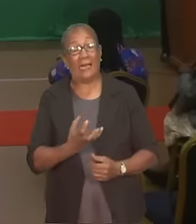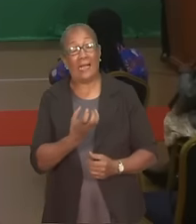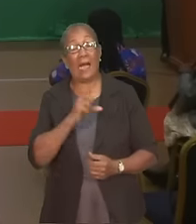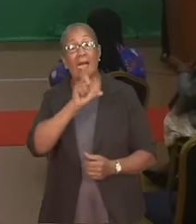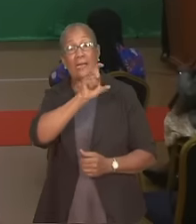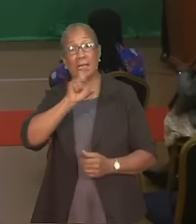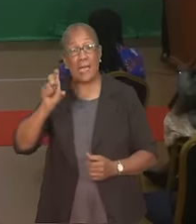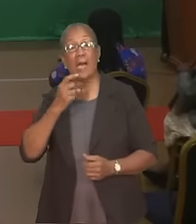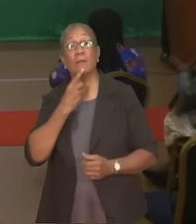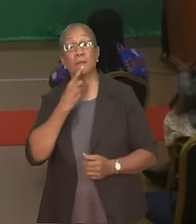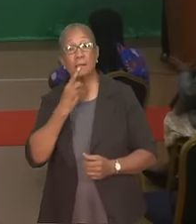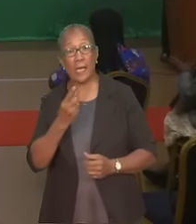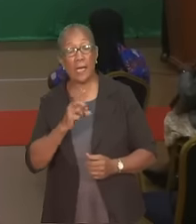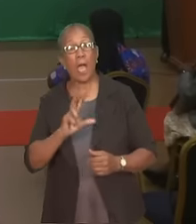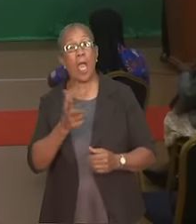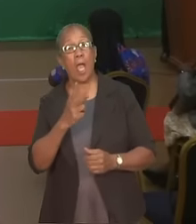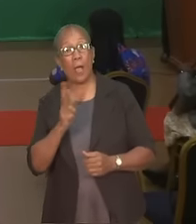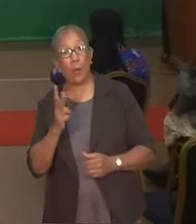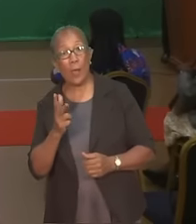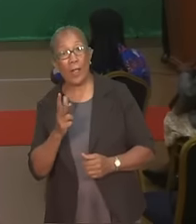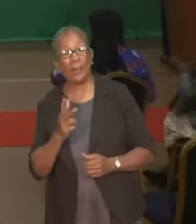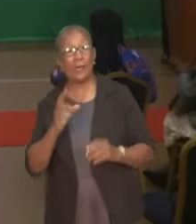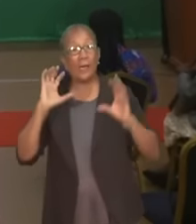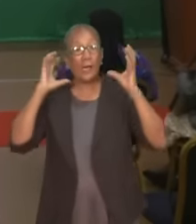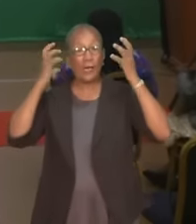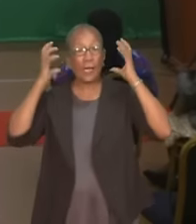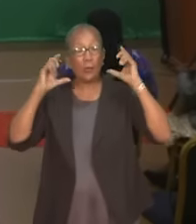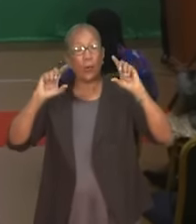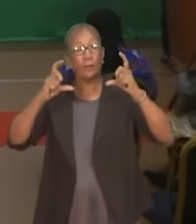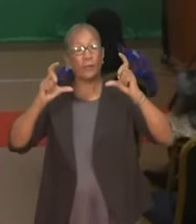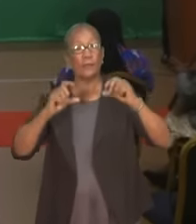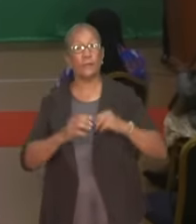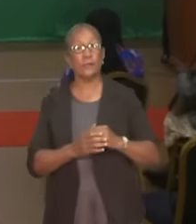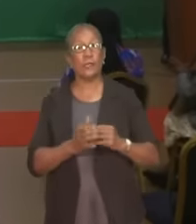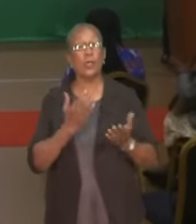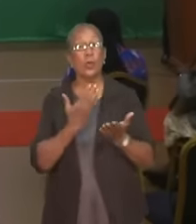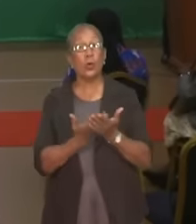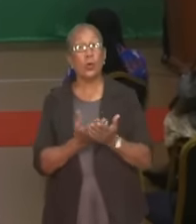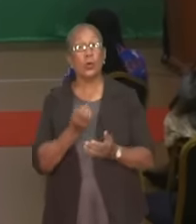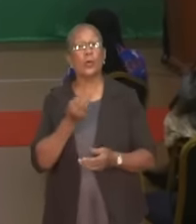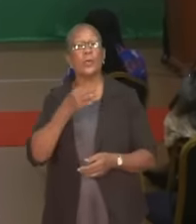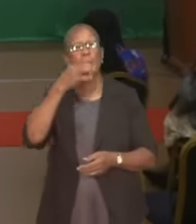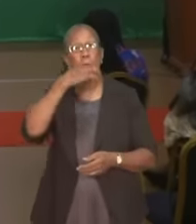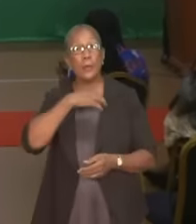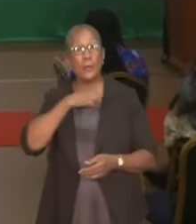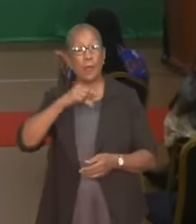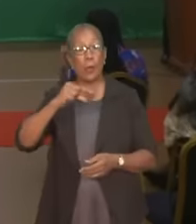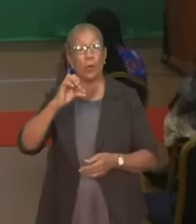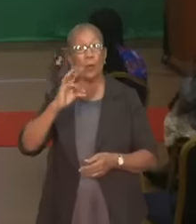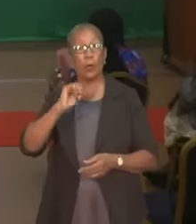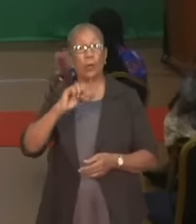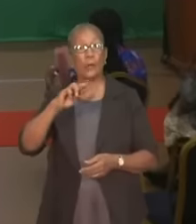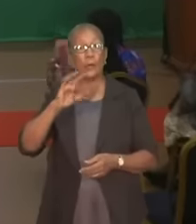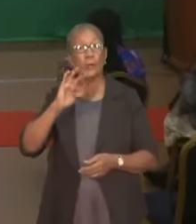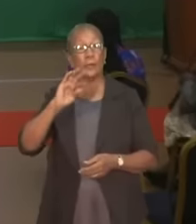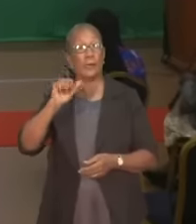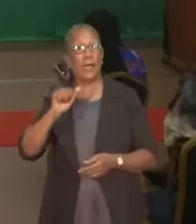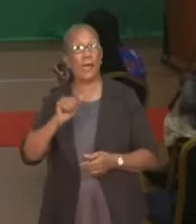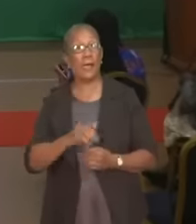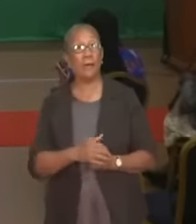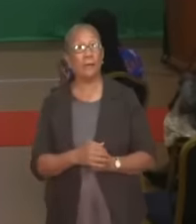van welk medium u bent en voor wie u de vraag stelt? Yes, goedemorgen of goedemiddag. Mijn naam is Gloria Botje, Travasde en